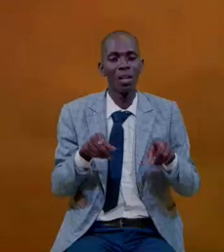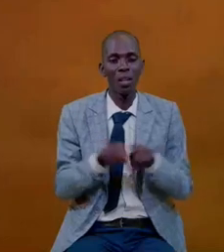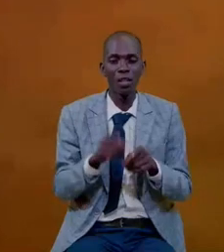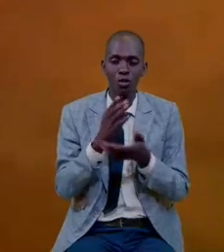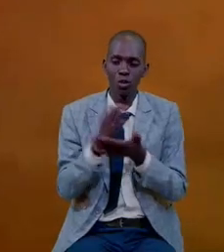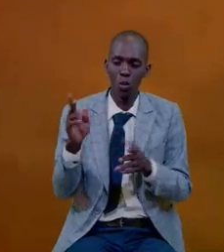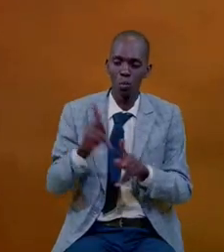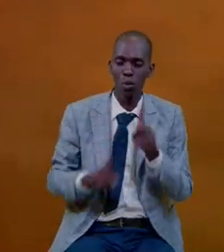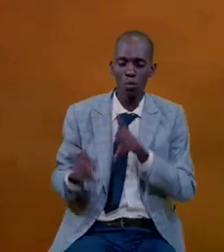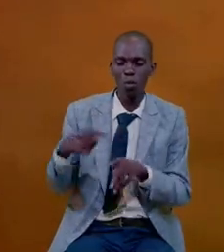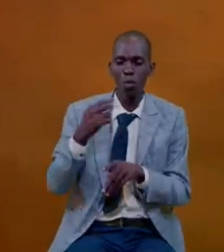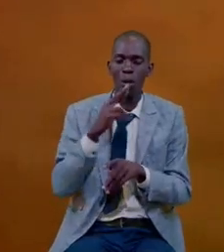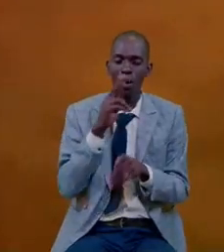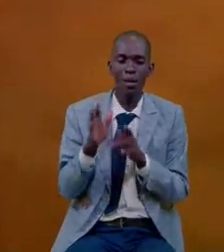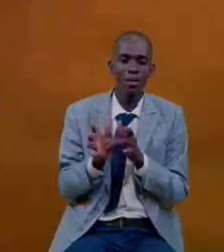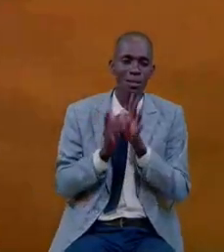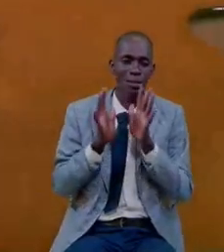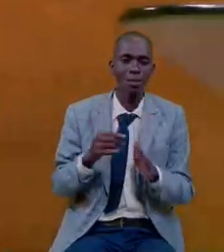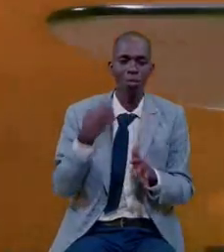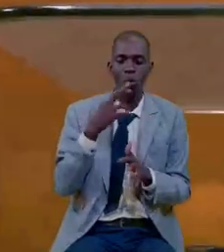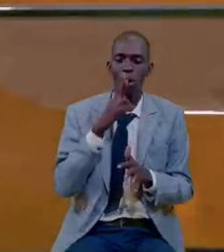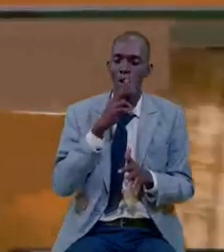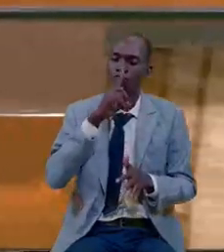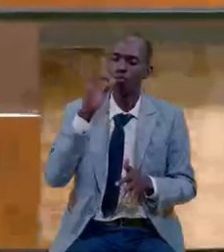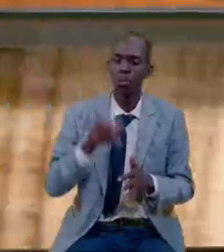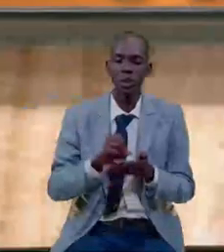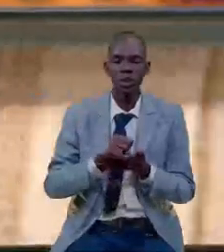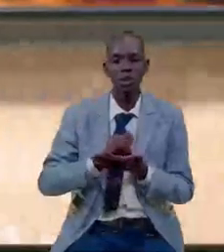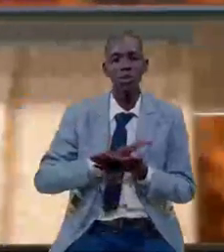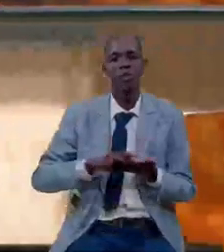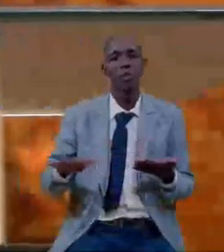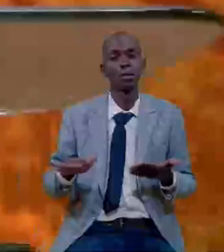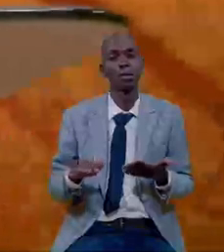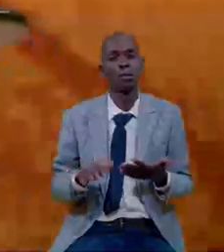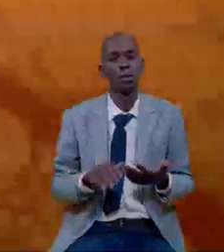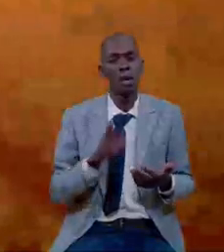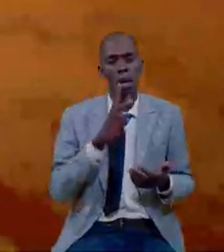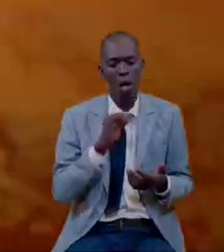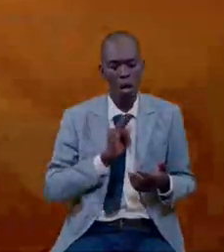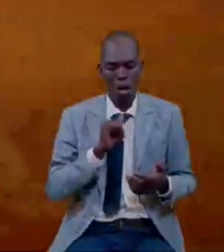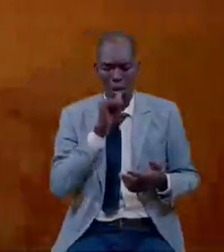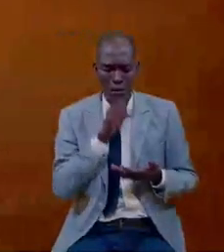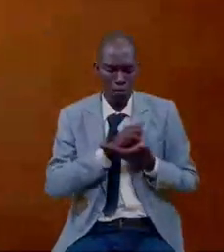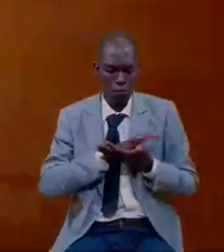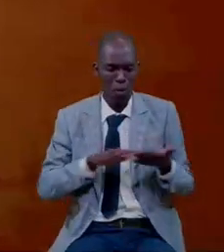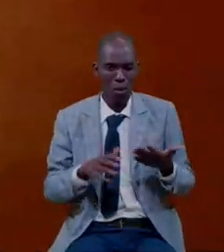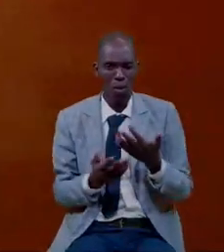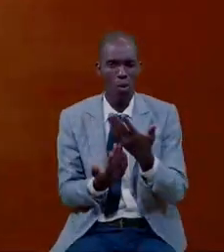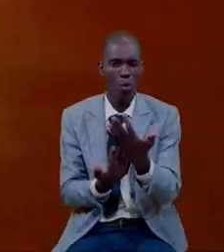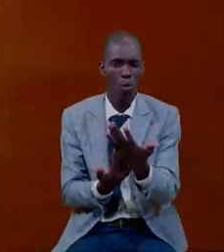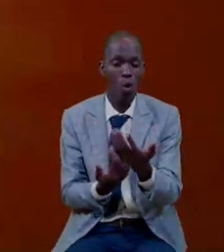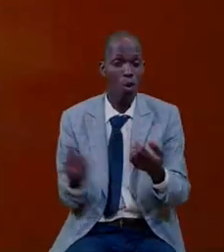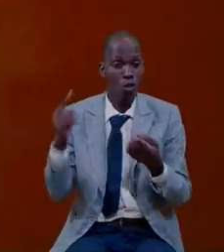et parce que et ils ressemblent à certains, je suis sanctifié. Attendez jusqu'à ce que quelque chose arrive